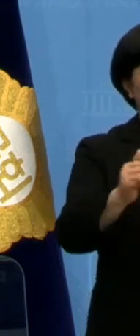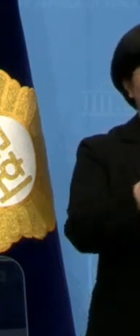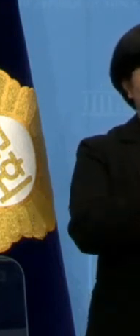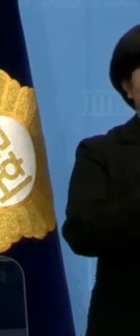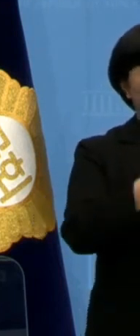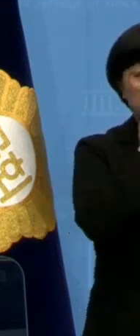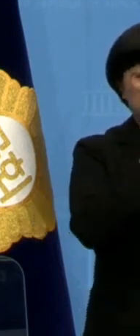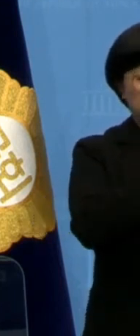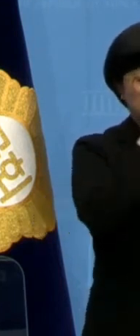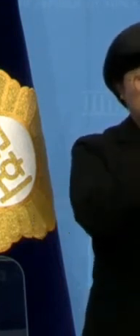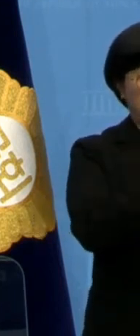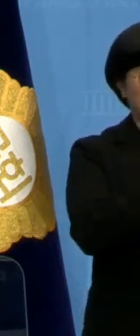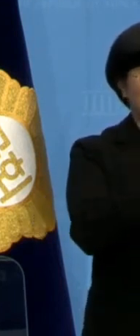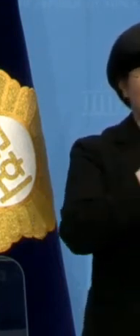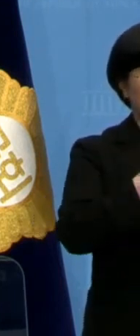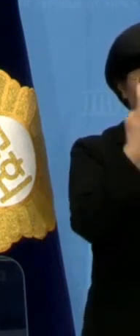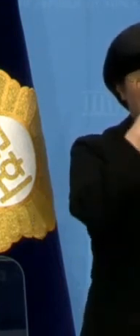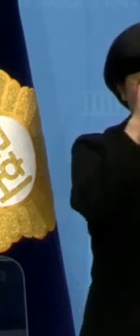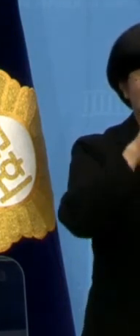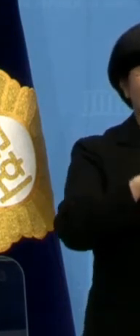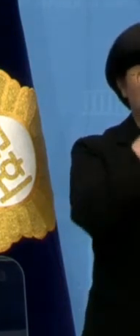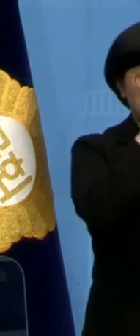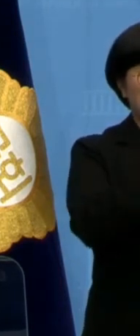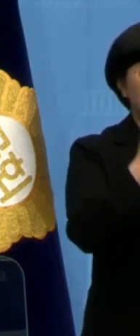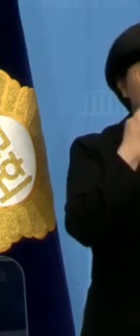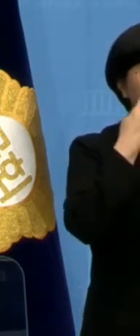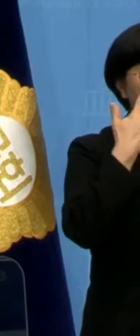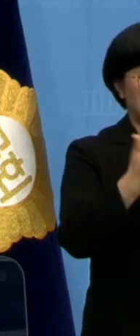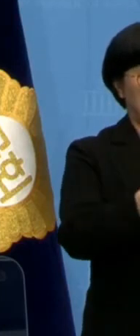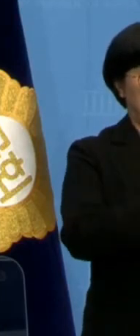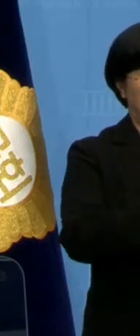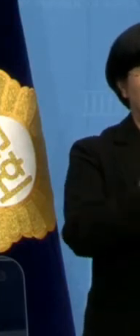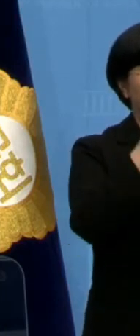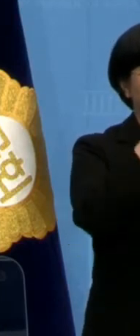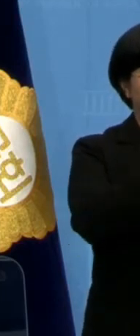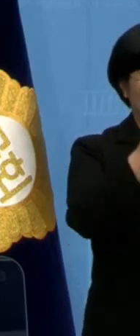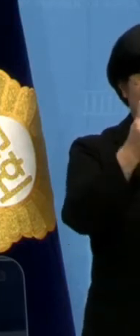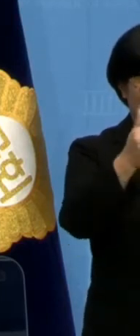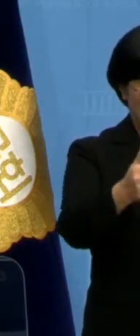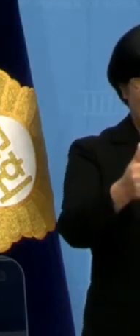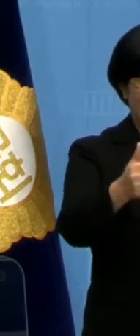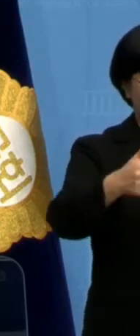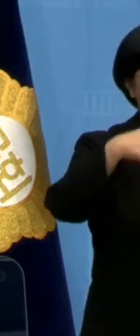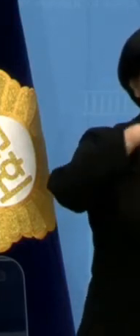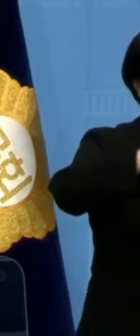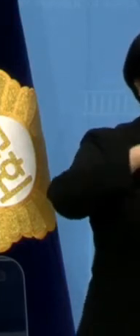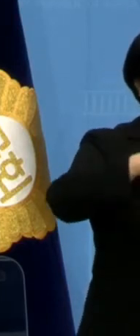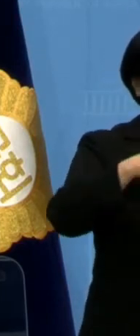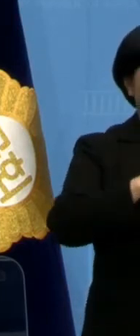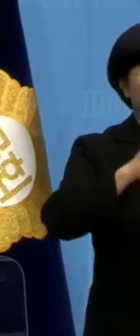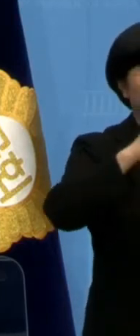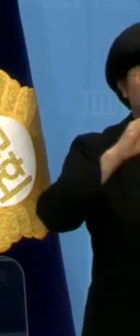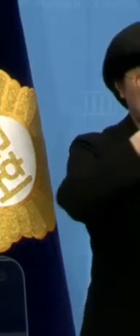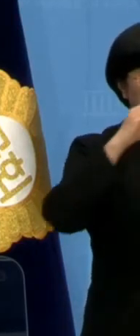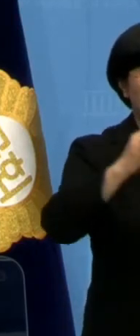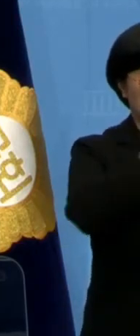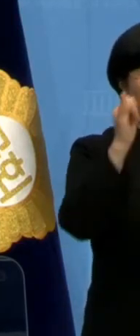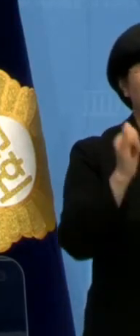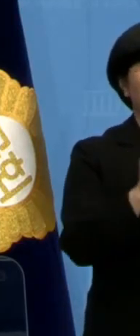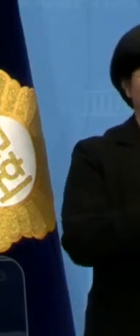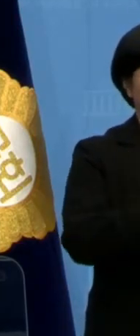범죄로 검찰은 그 범죄에 대해 명백하게 밝혀 법의 심판을 받게 함으로써 공정사회를 확립하여야